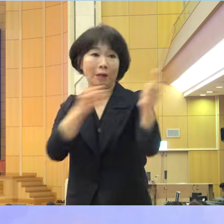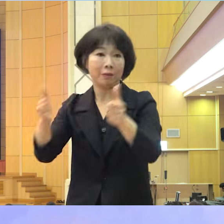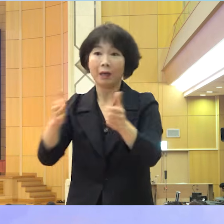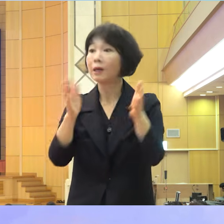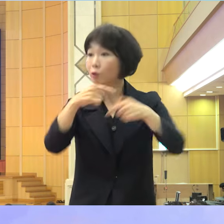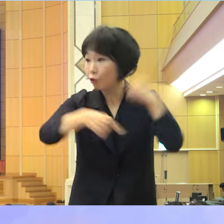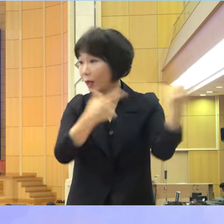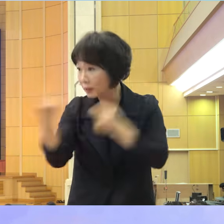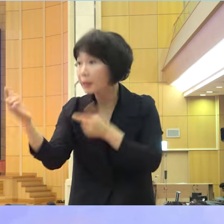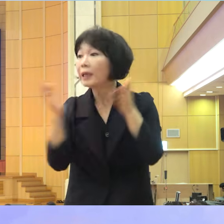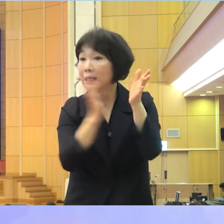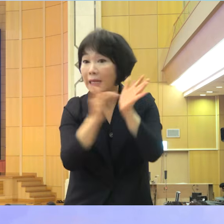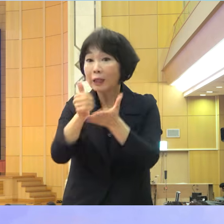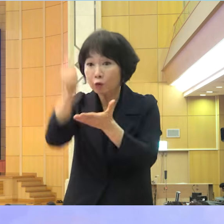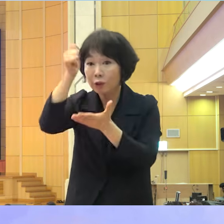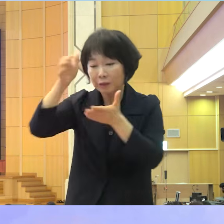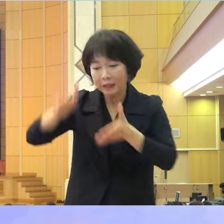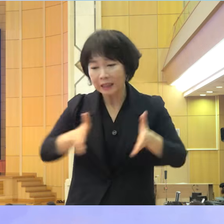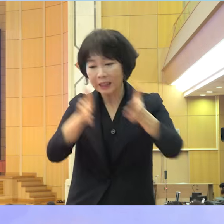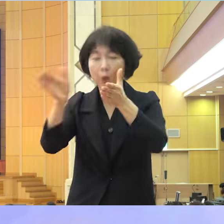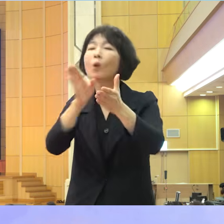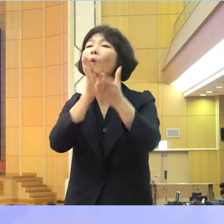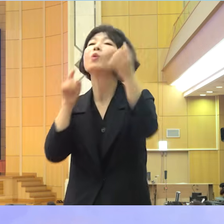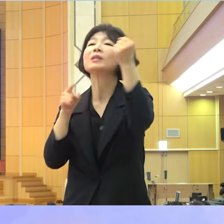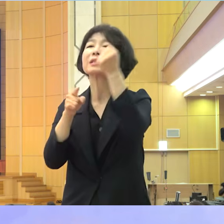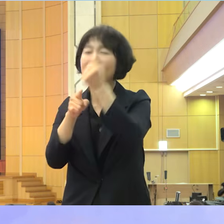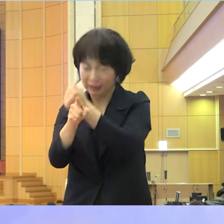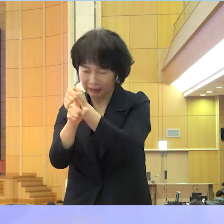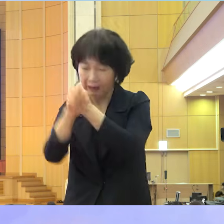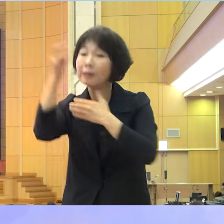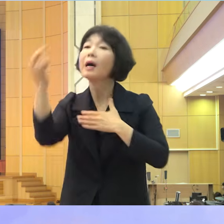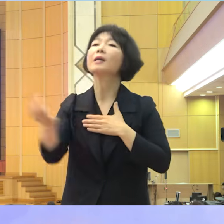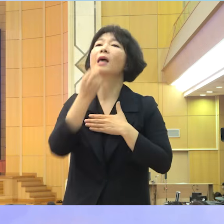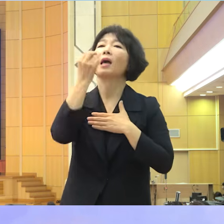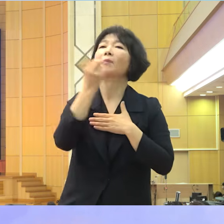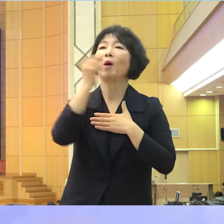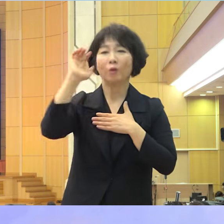따라합시다. 예수님은 길이요 진리요